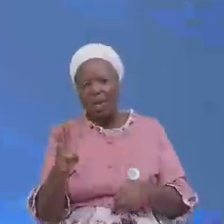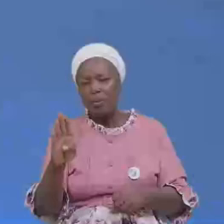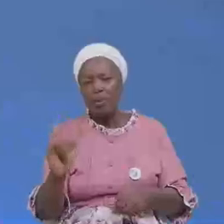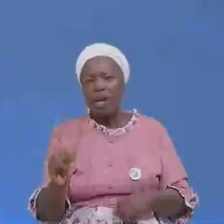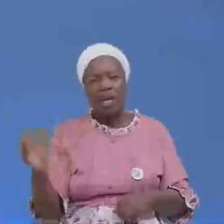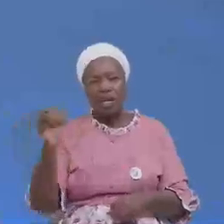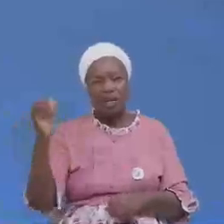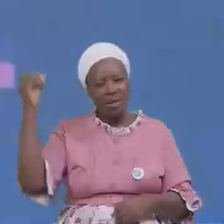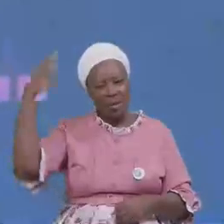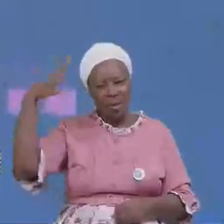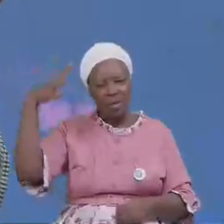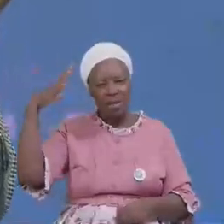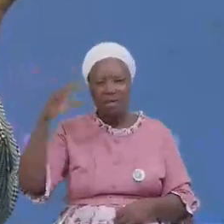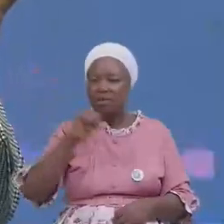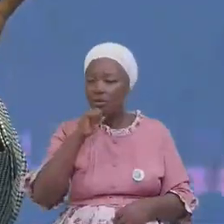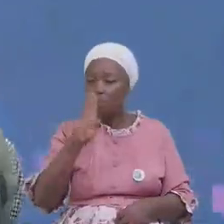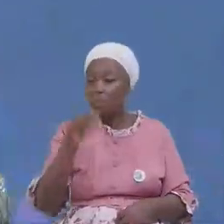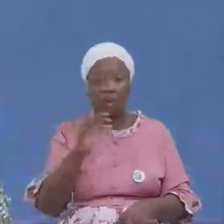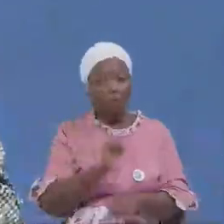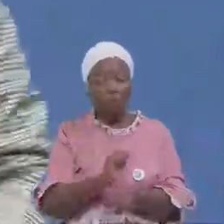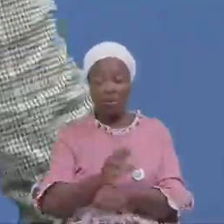Car c'est par la grâce, c'est pas par les œuvres.